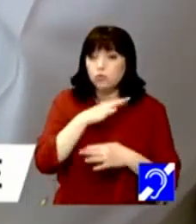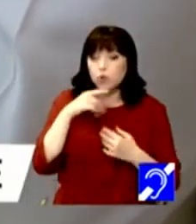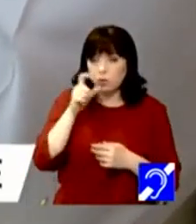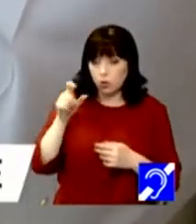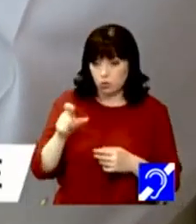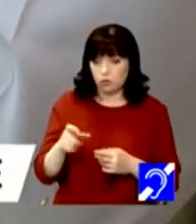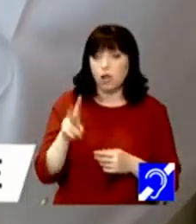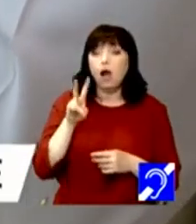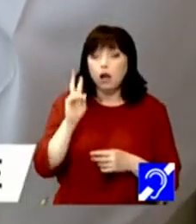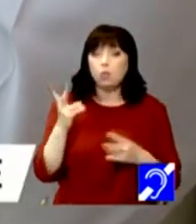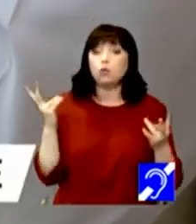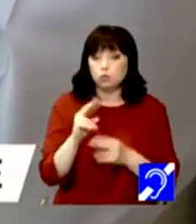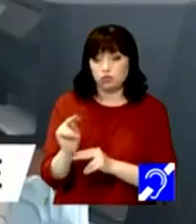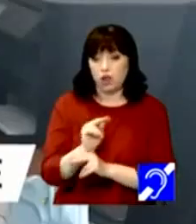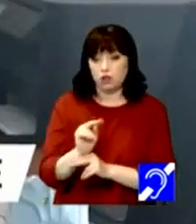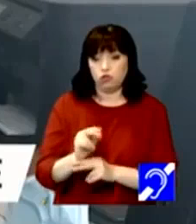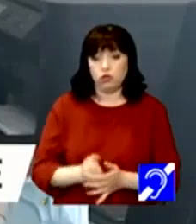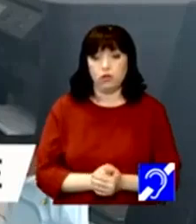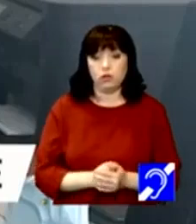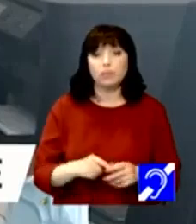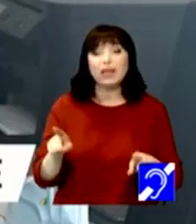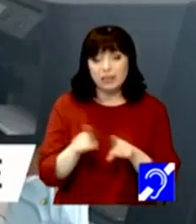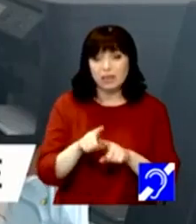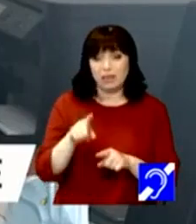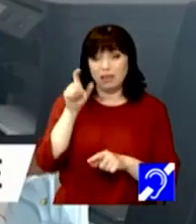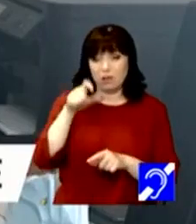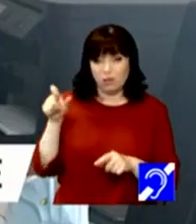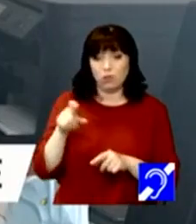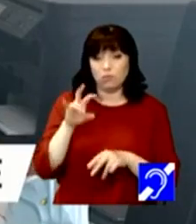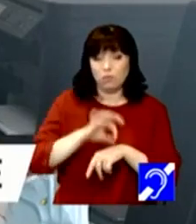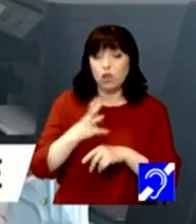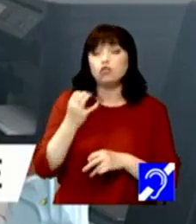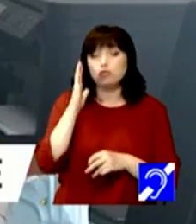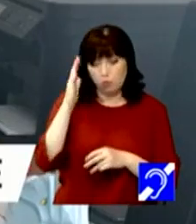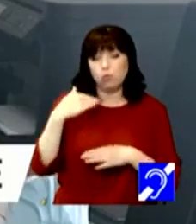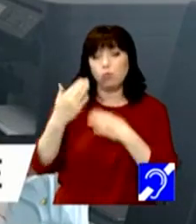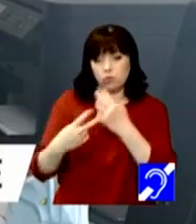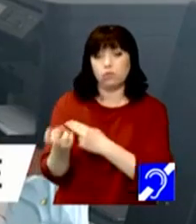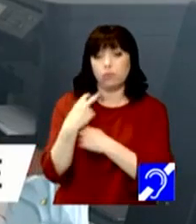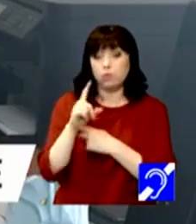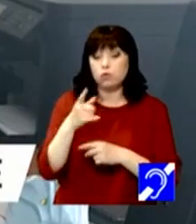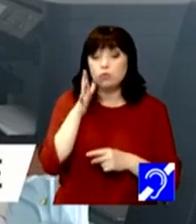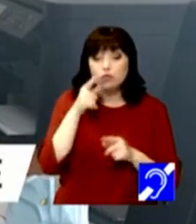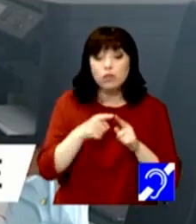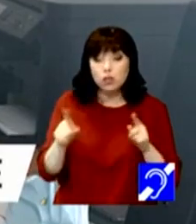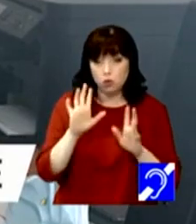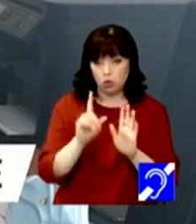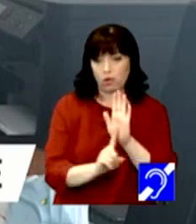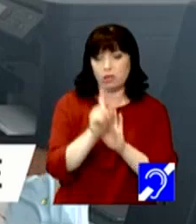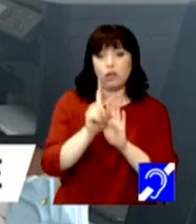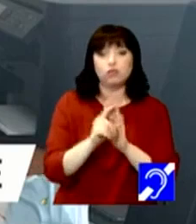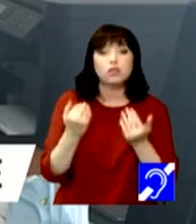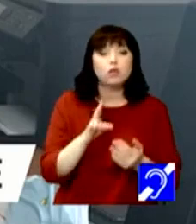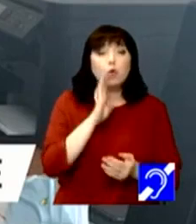pacienți ce au nevoie de tratament. Astfel de pacienți încă urmează să mai fie, deoarece sezonul abia începe.